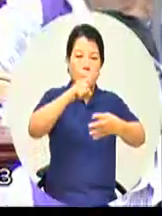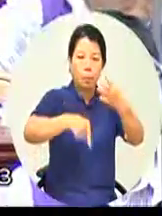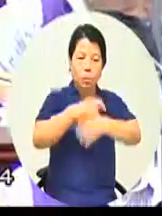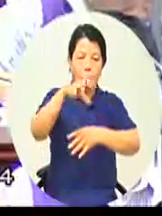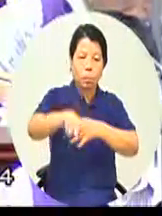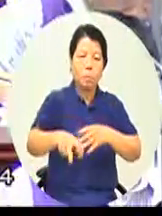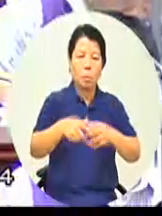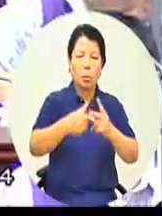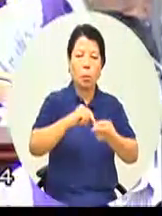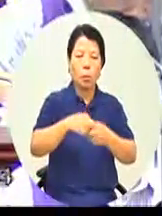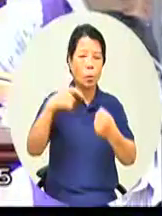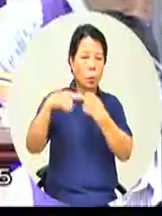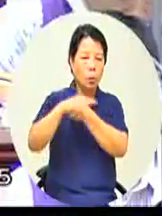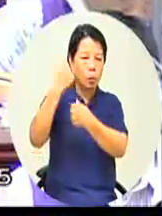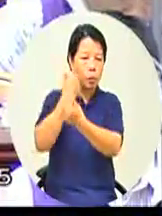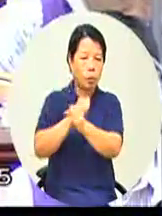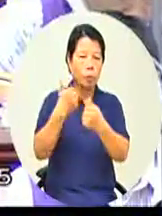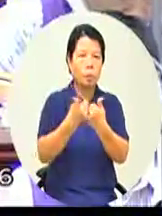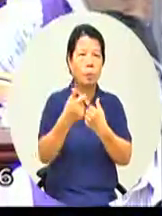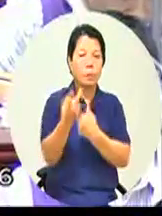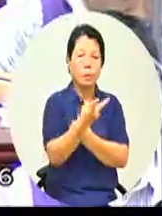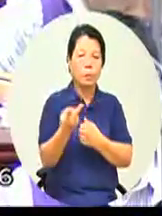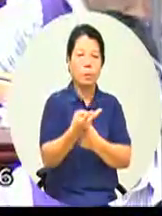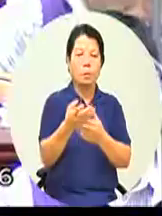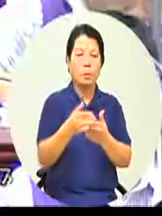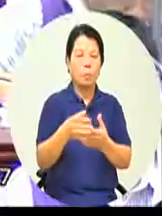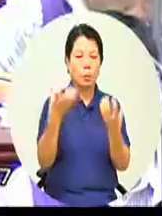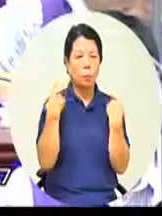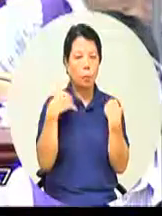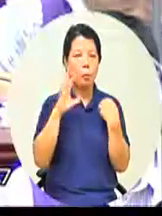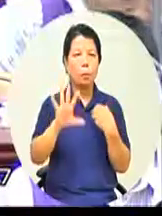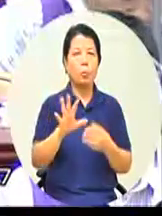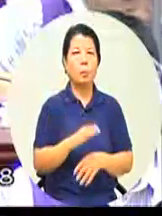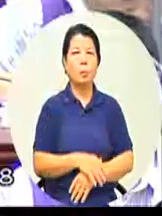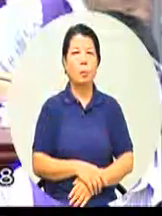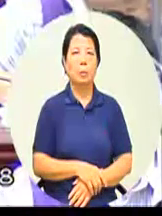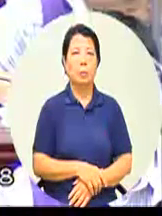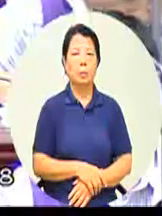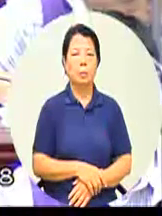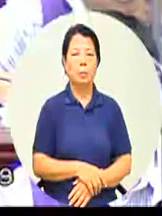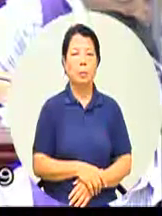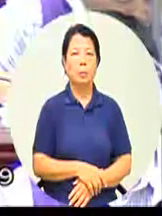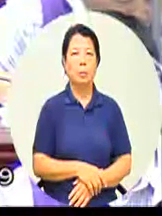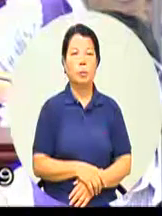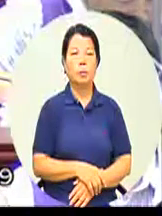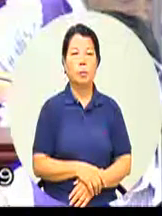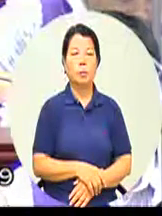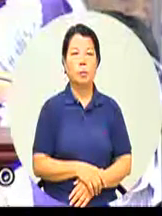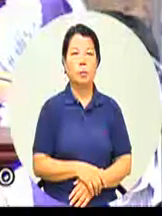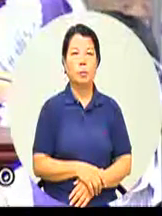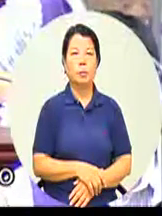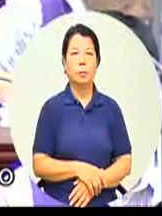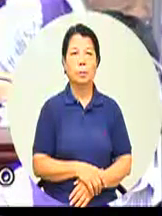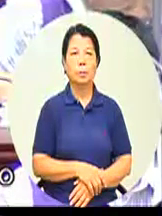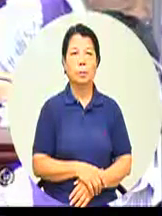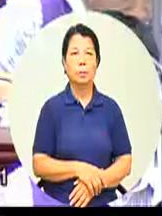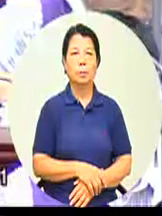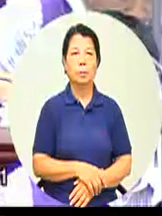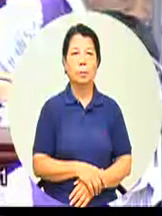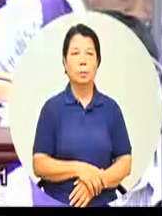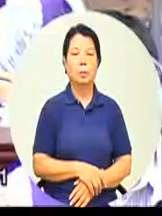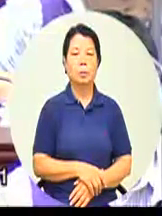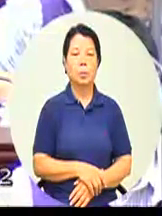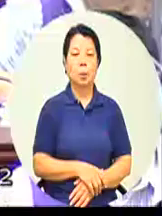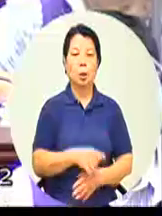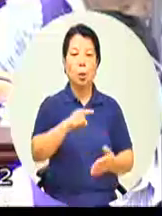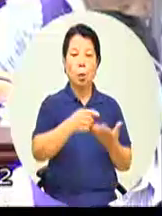在跟研考与研考会呢都有在承接类似的业务。以上做说明。 你有上回未？你给资